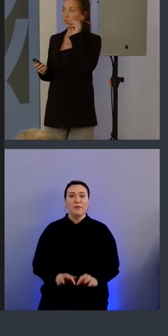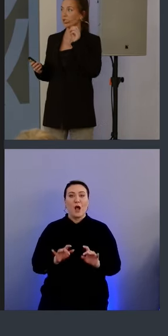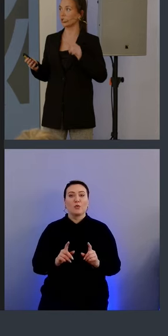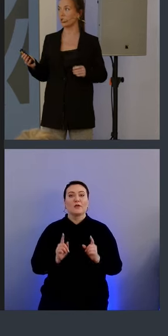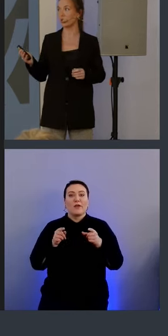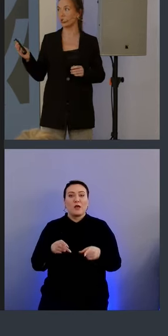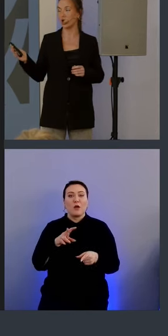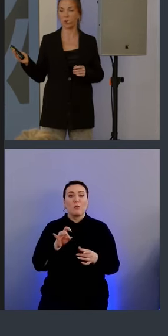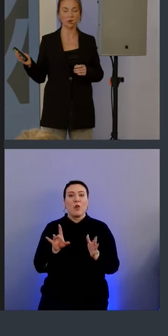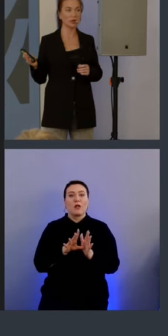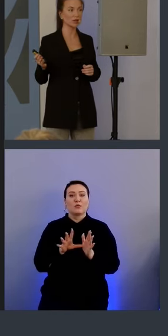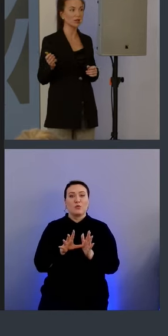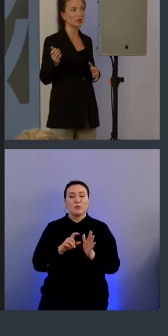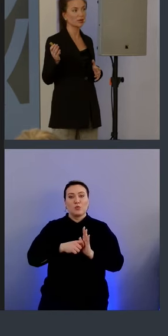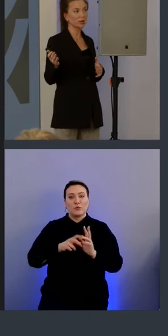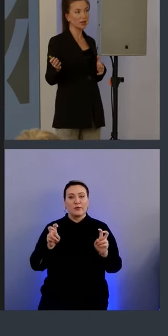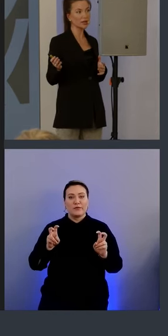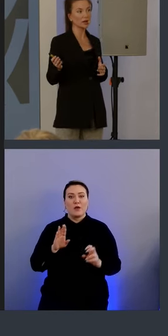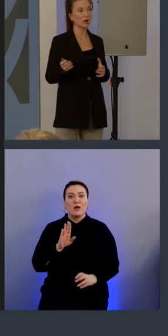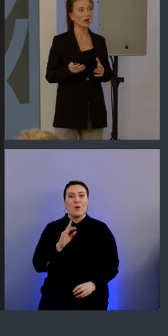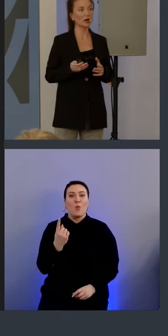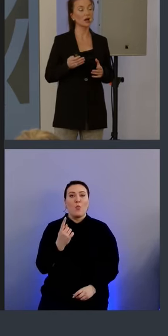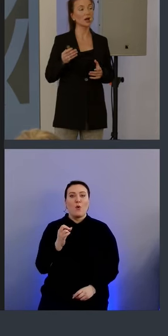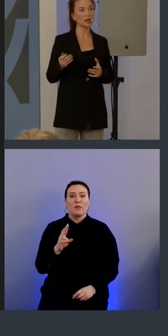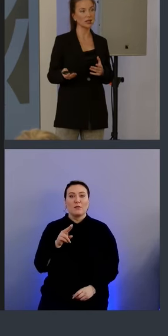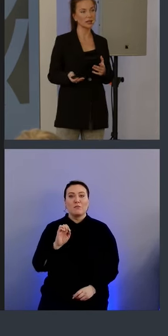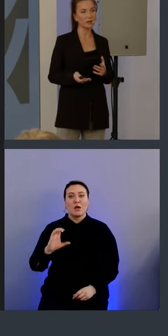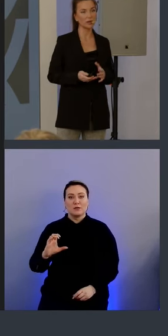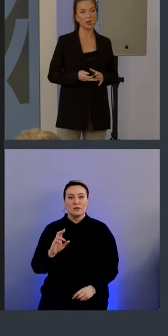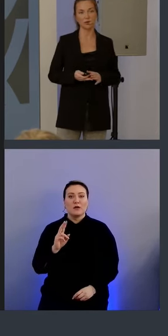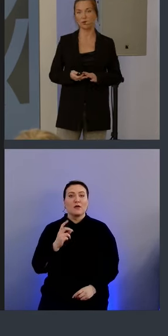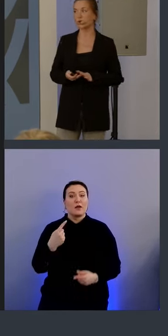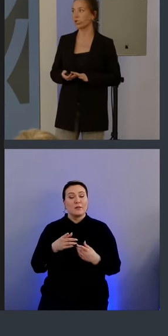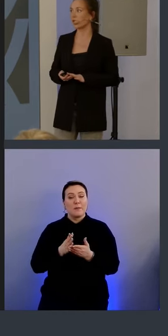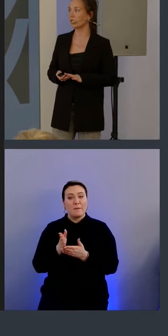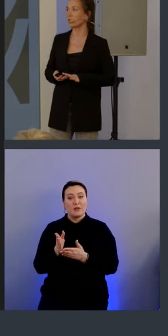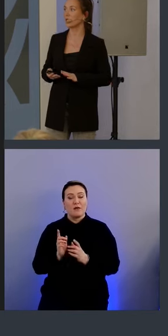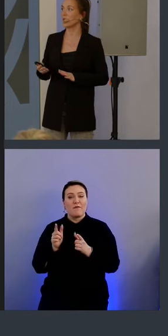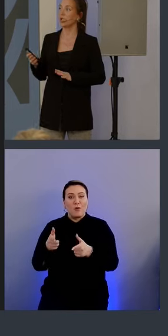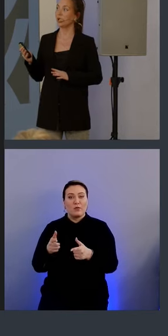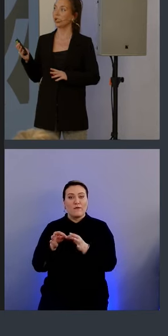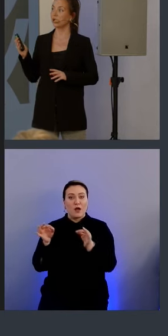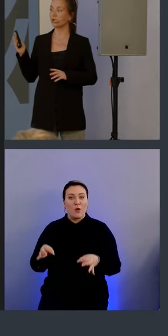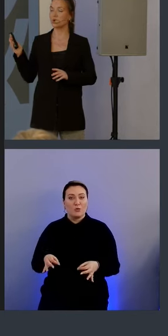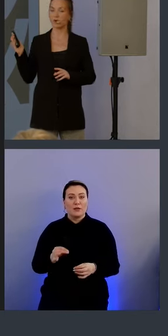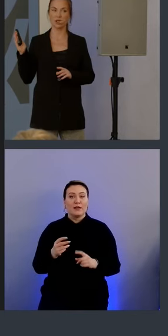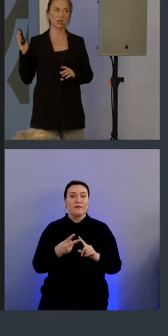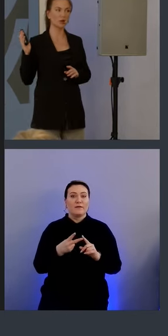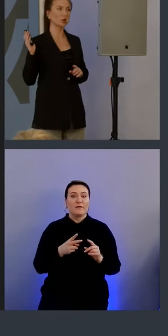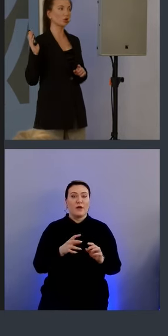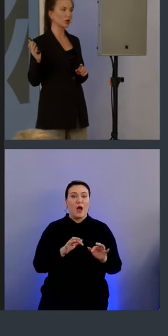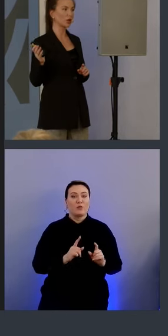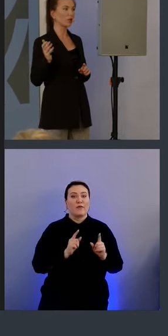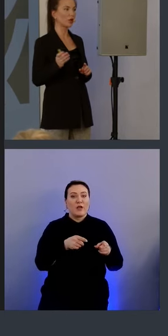аутентификация по электронным ключам, которые называются OnePass, как альтернативный метод входа в аккаунт, и